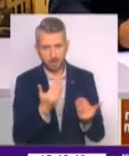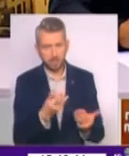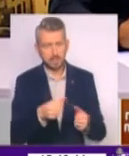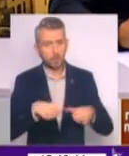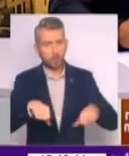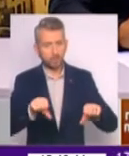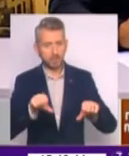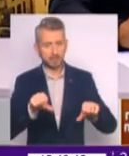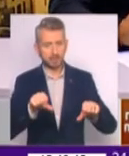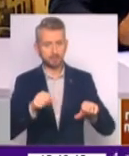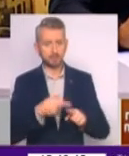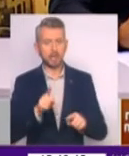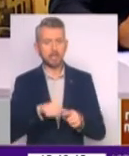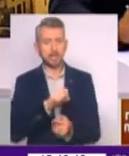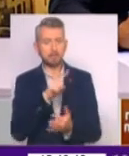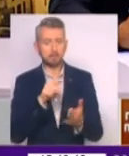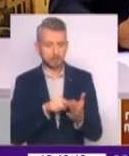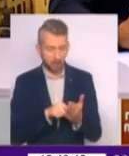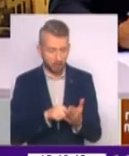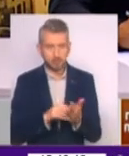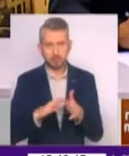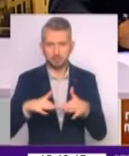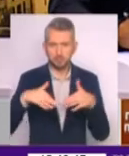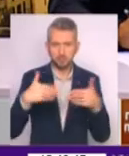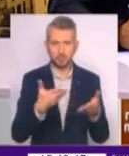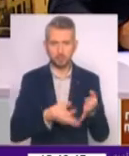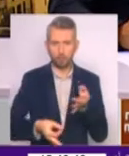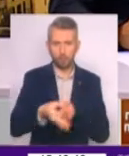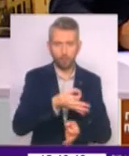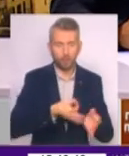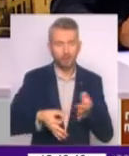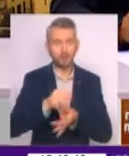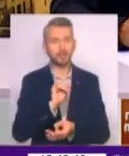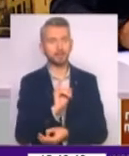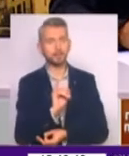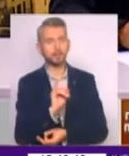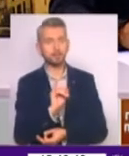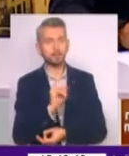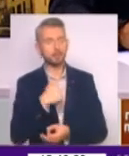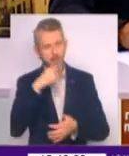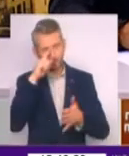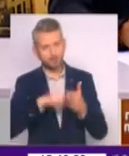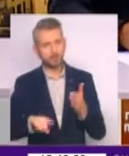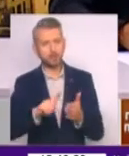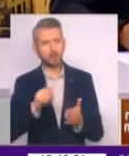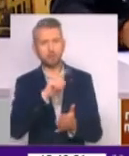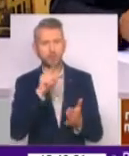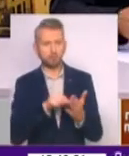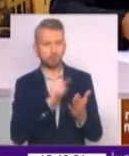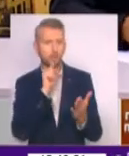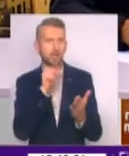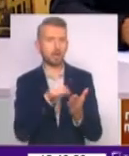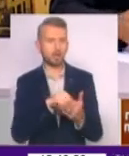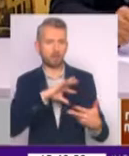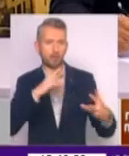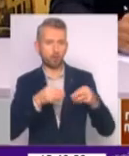комісії це питання дублюю, виношу його на обговорення. І я впевнений, що воно потрапить в резолюцію,